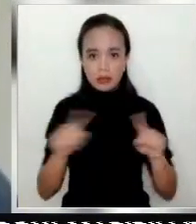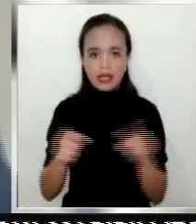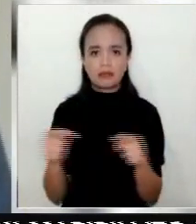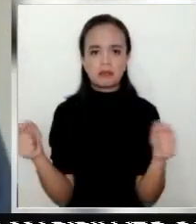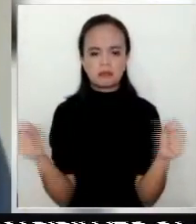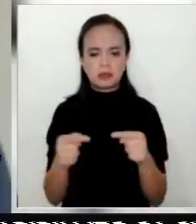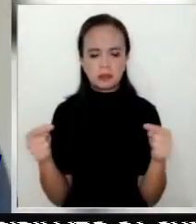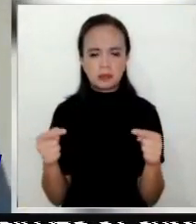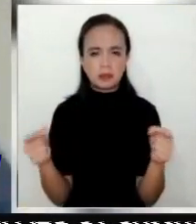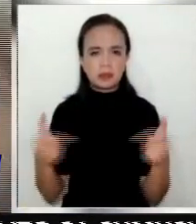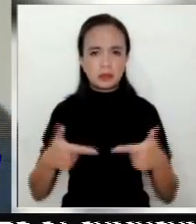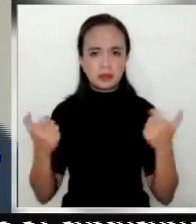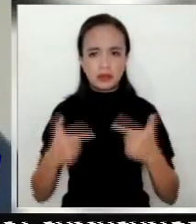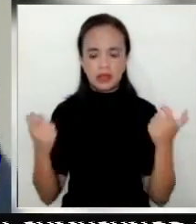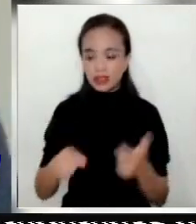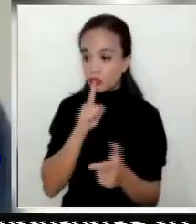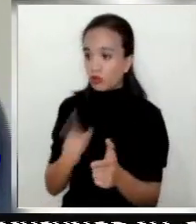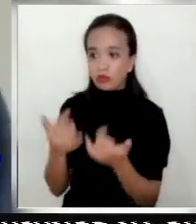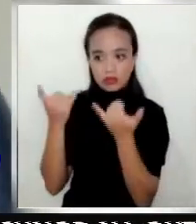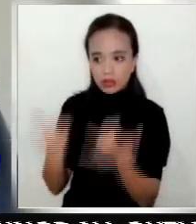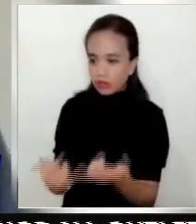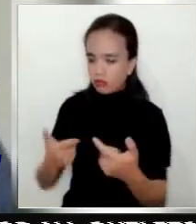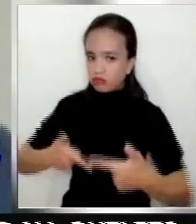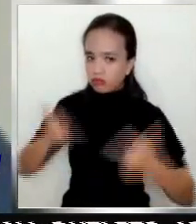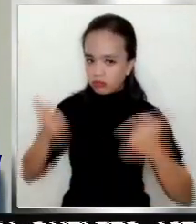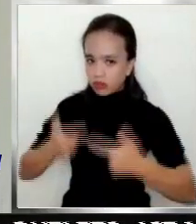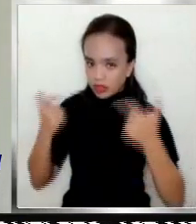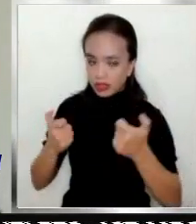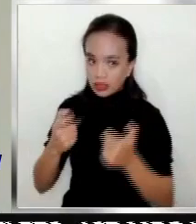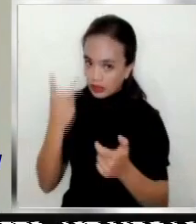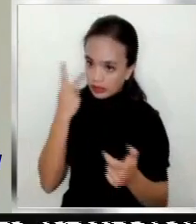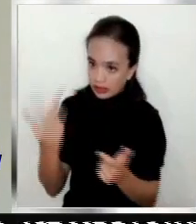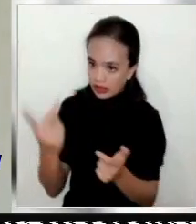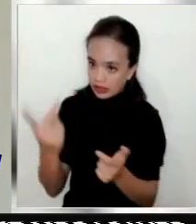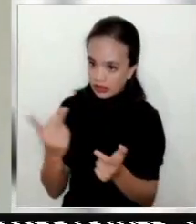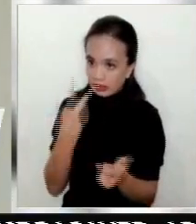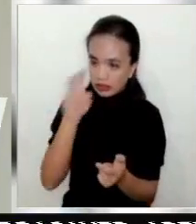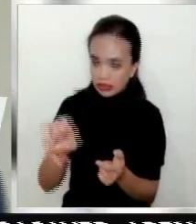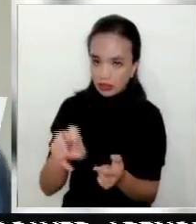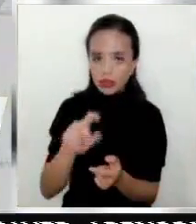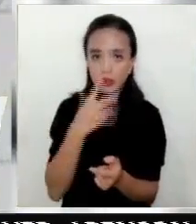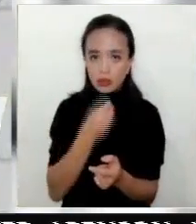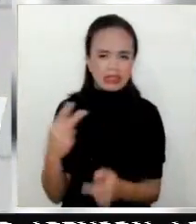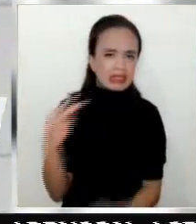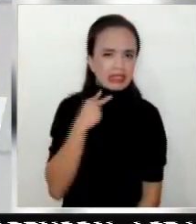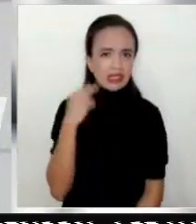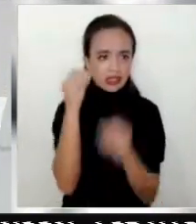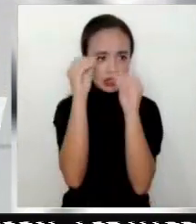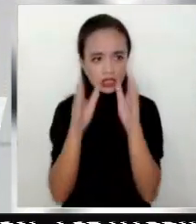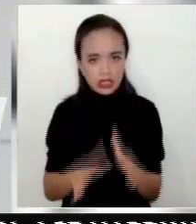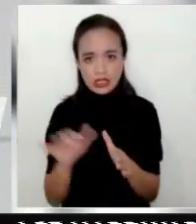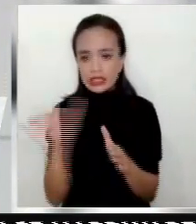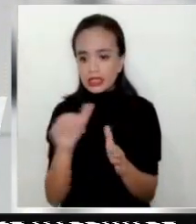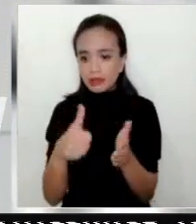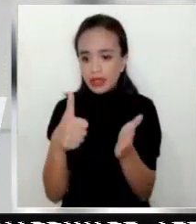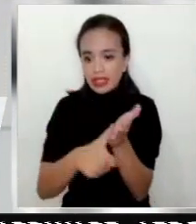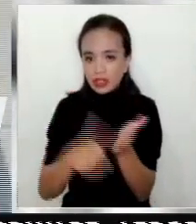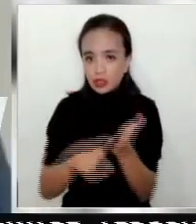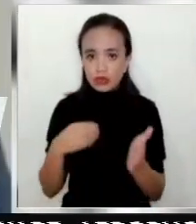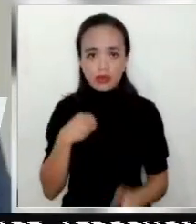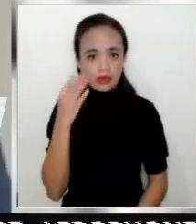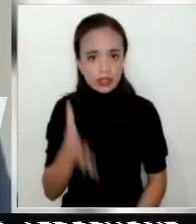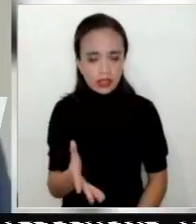talagang in-engage na sila. Caught in the middle of the firefight, yung mga teachers, saka yung mismong election officer po namin. Kaninang umaga lang natuloy ang